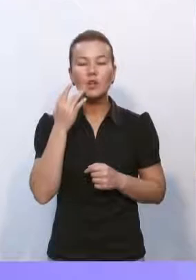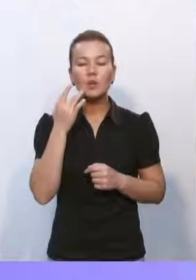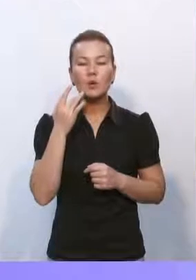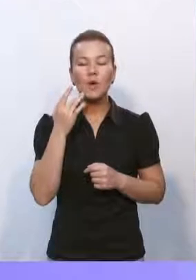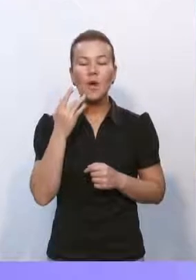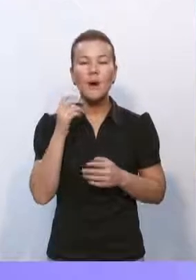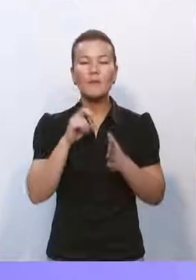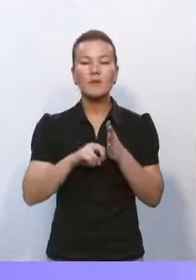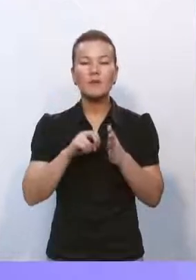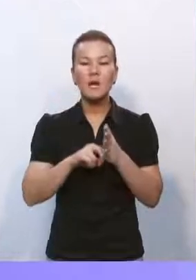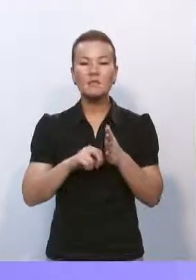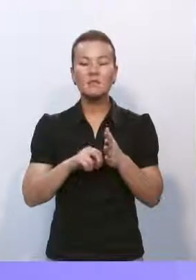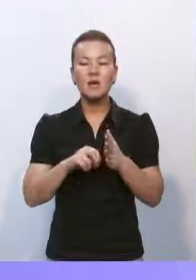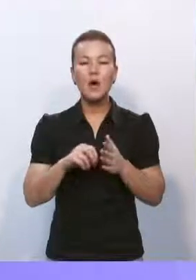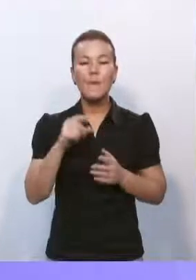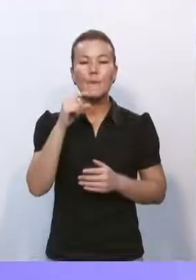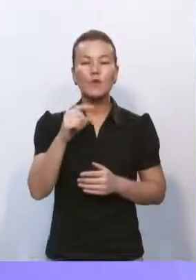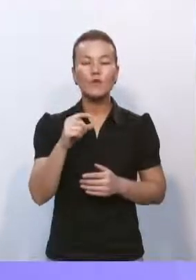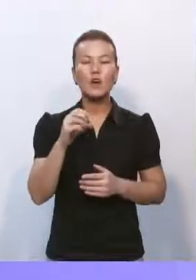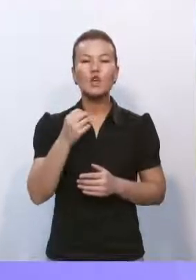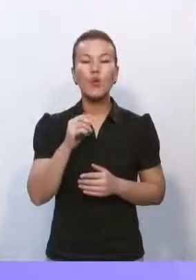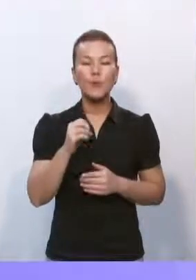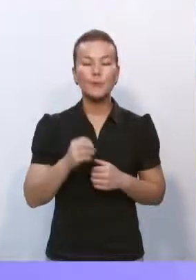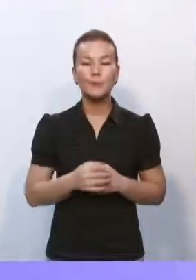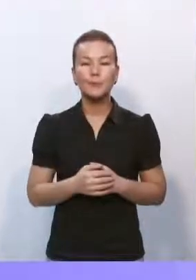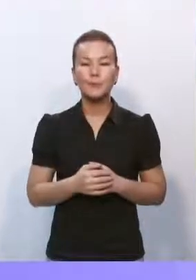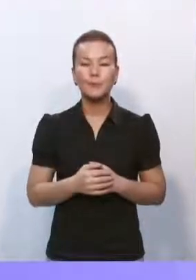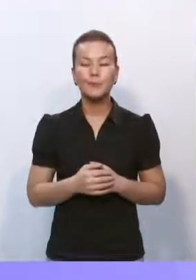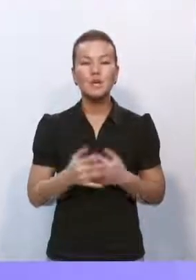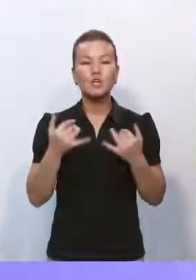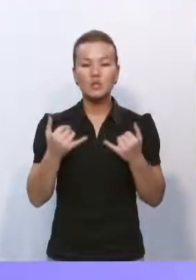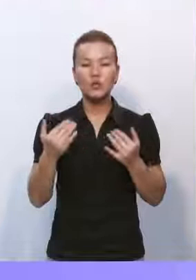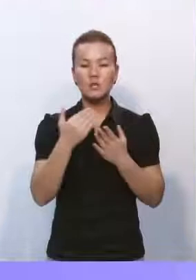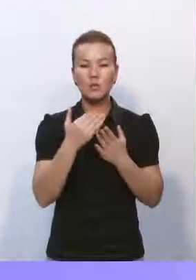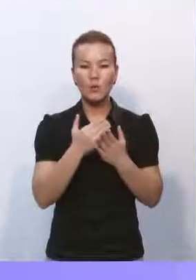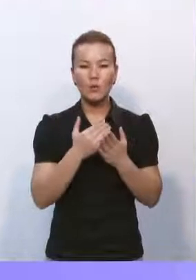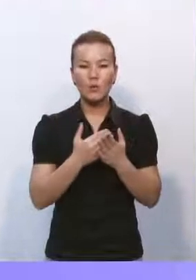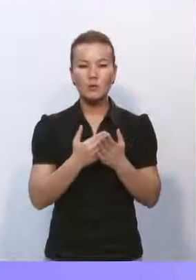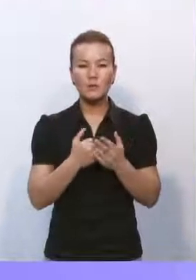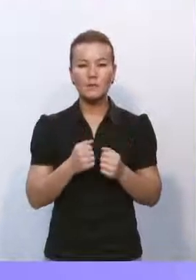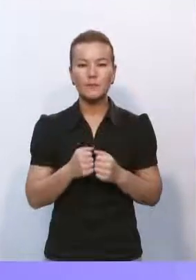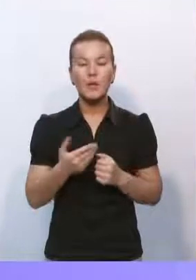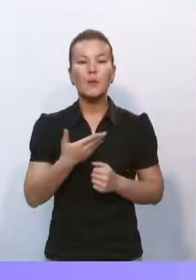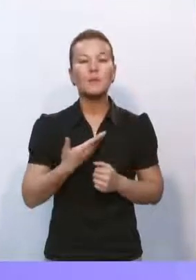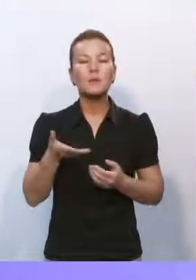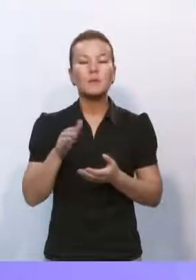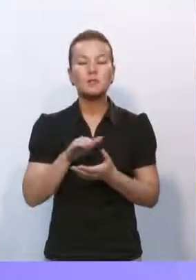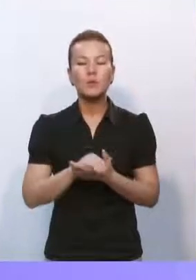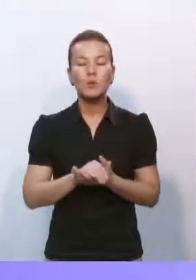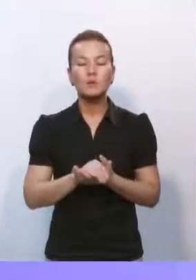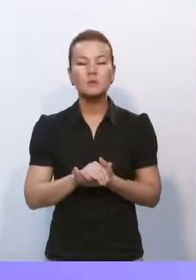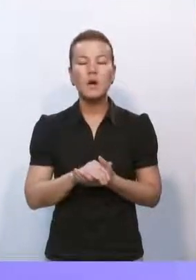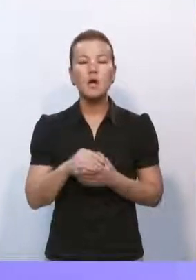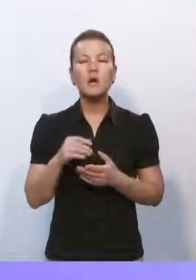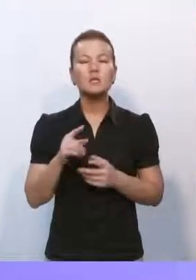которая проверяется буквой «ё». Сегодня на уроке мы познакомимся